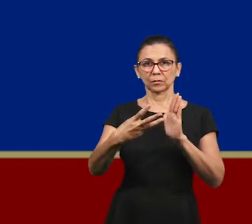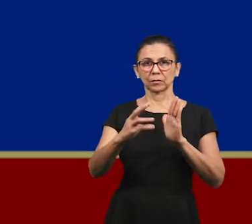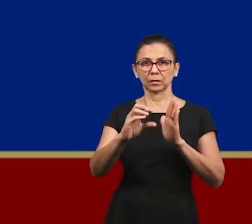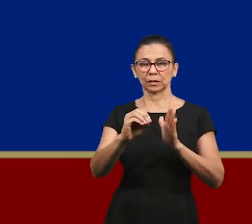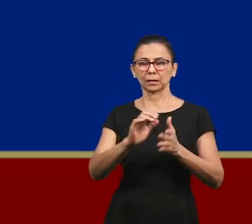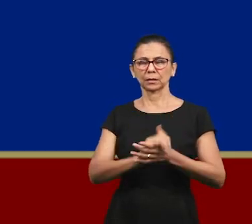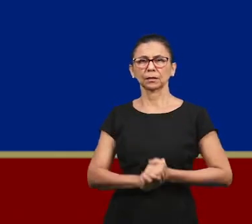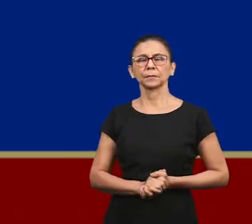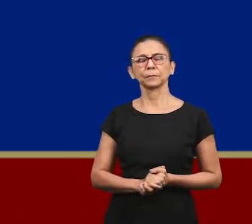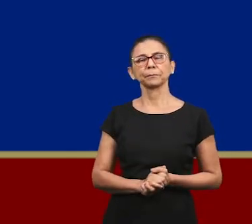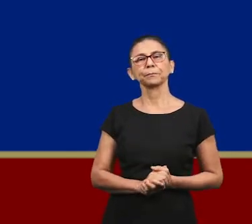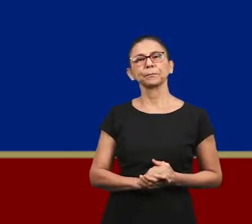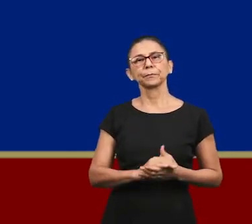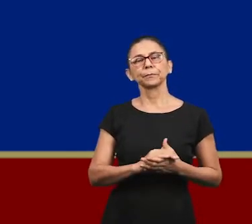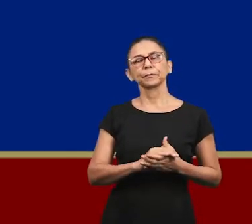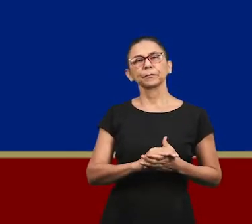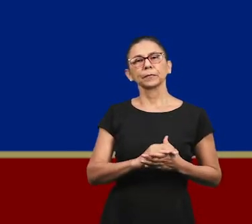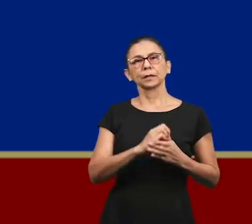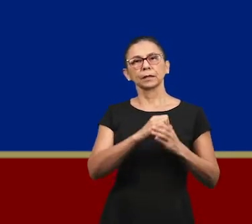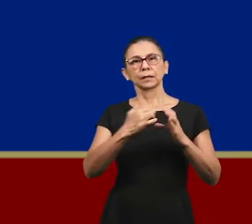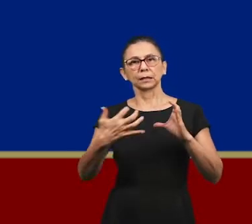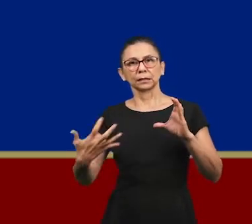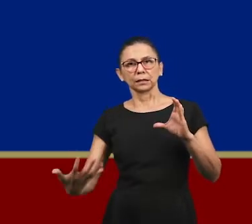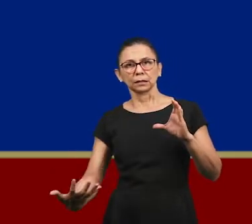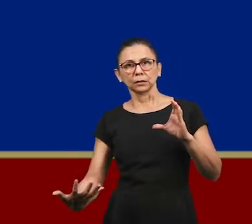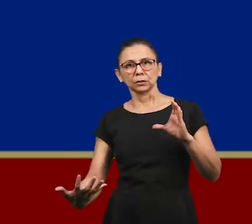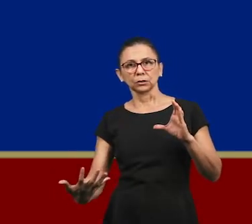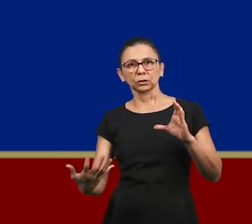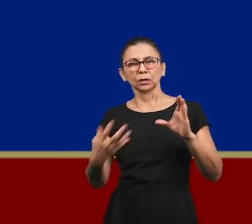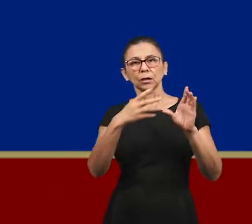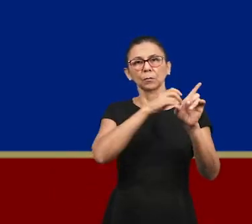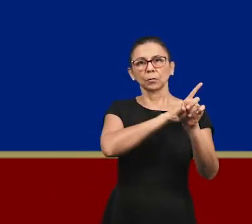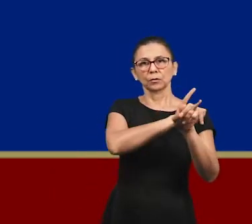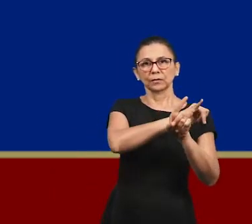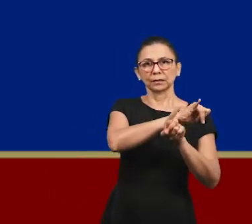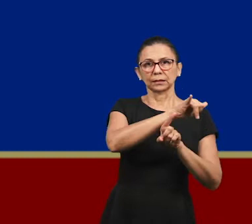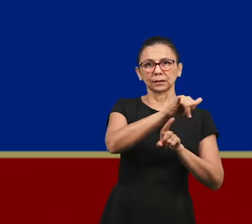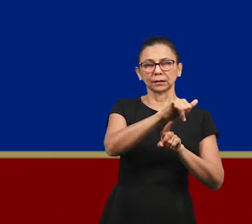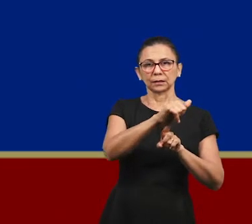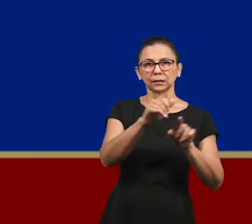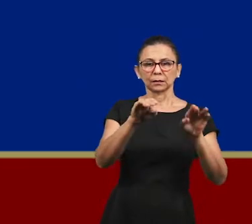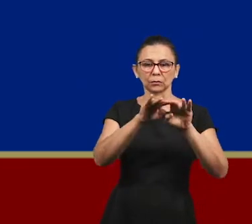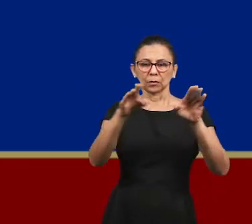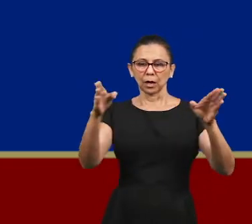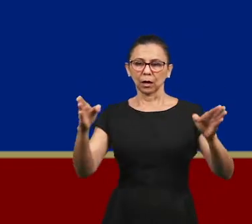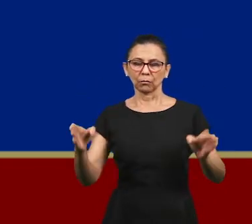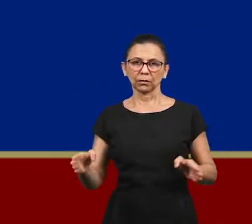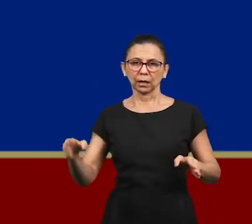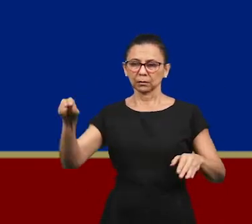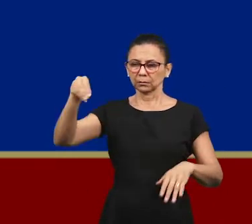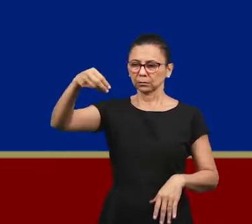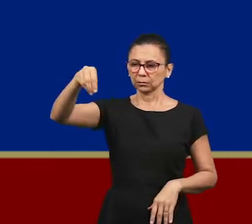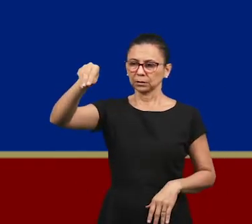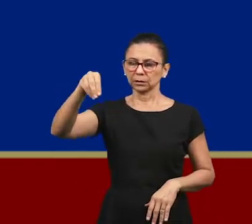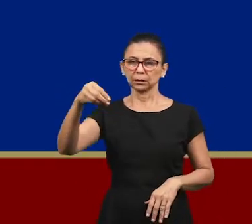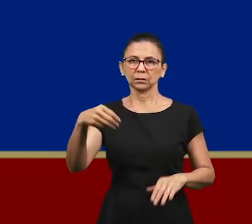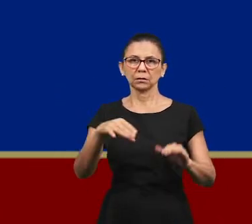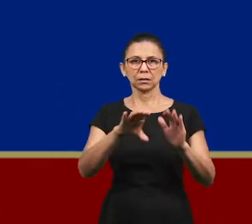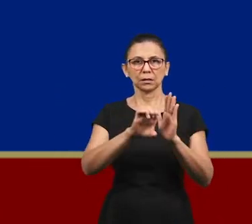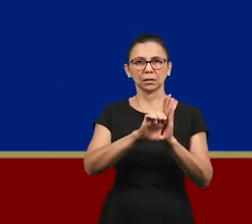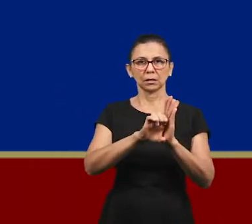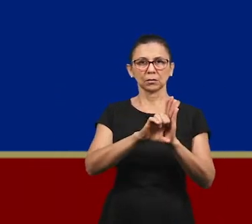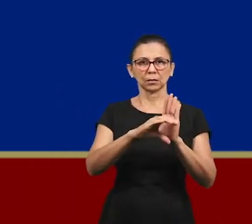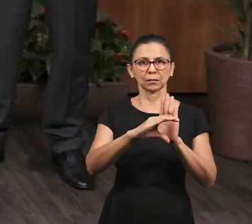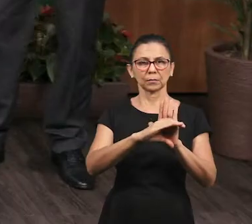главе? Какие пророческие аспекты жертвенника курения упомянуты в книге Исход